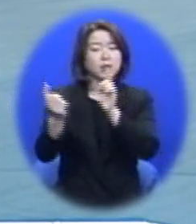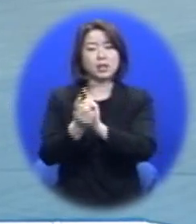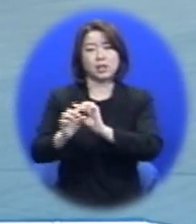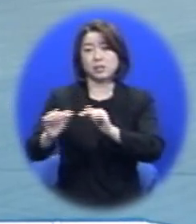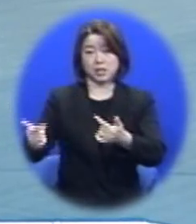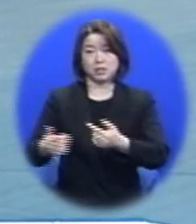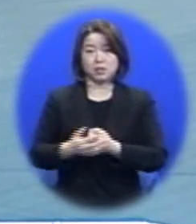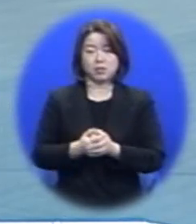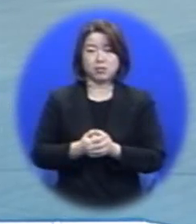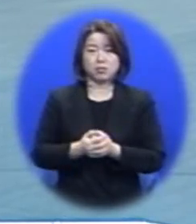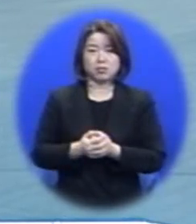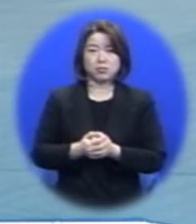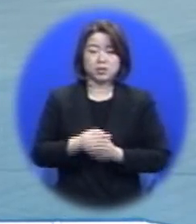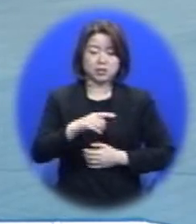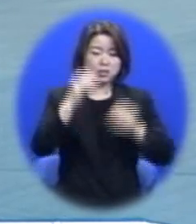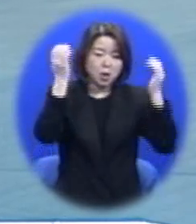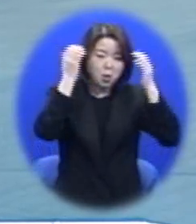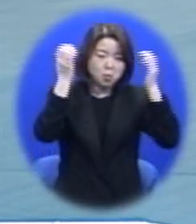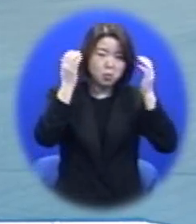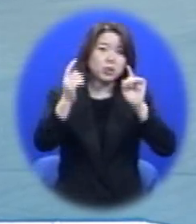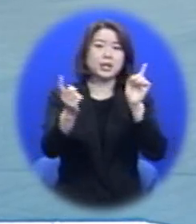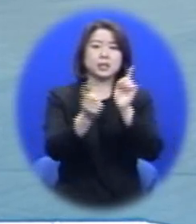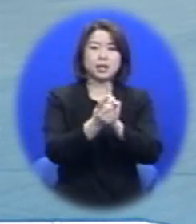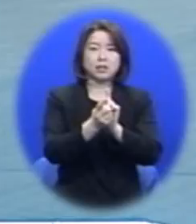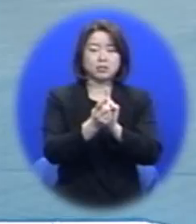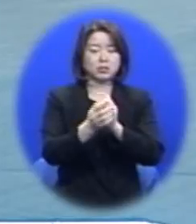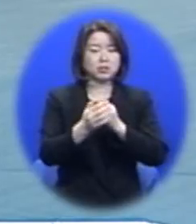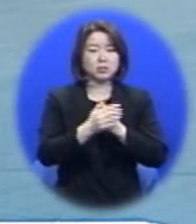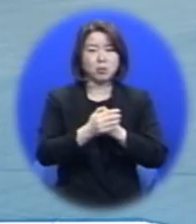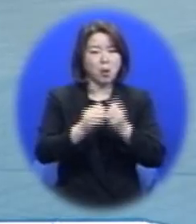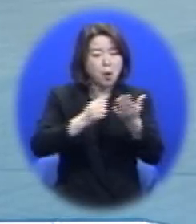고난 당하는 것은 무슨 팔자도 운명도 아닙니다.